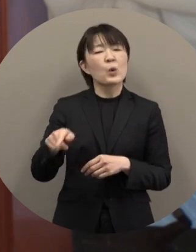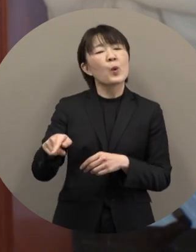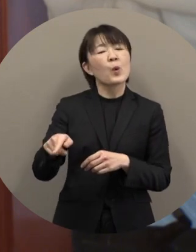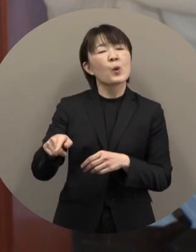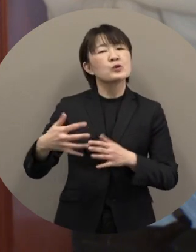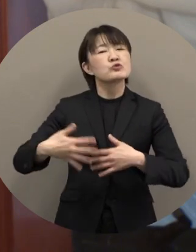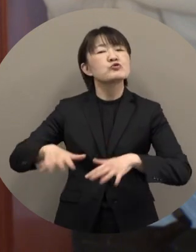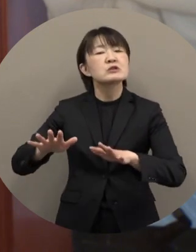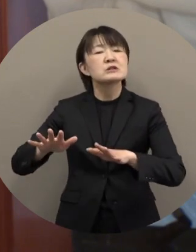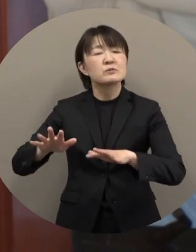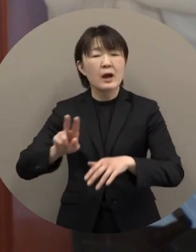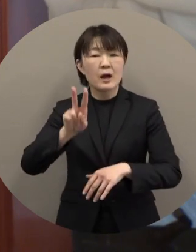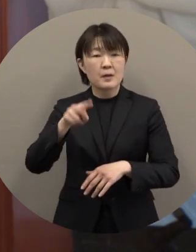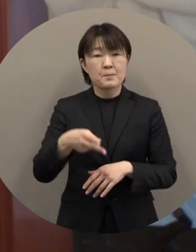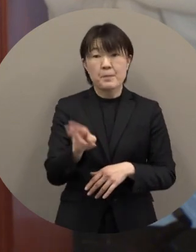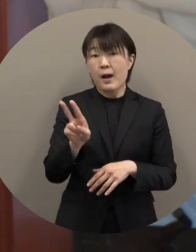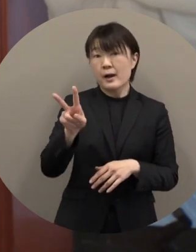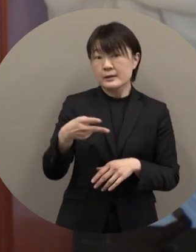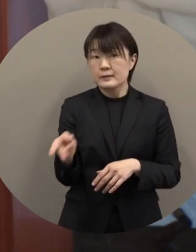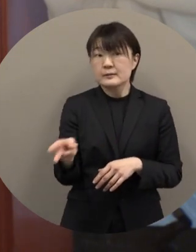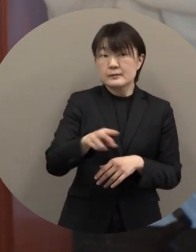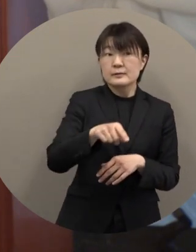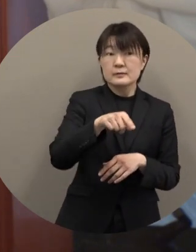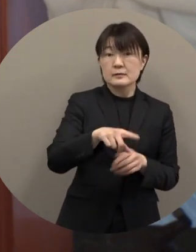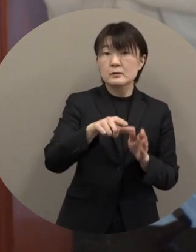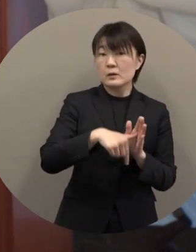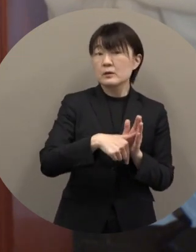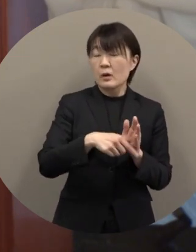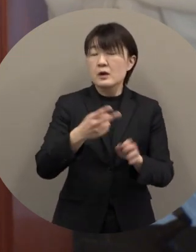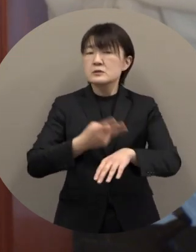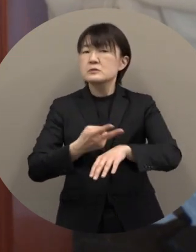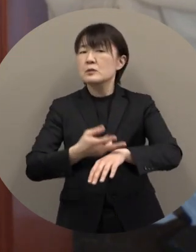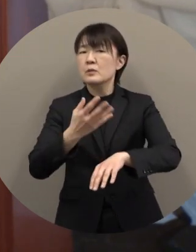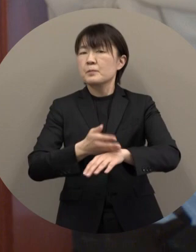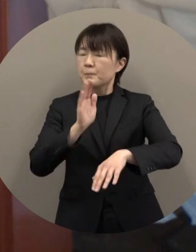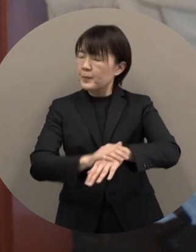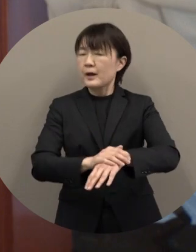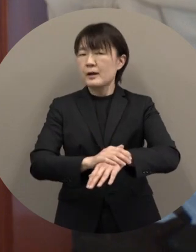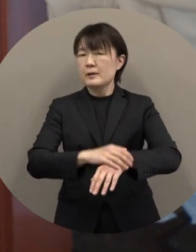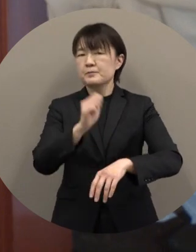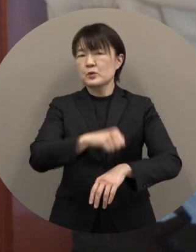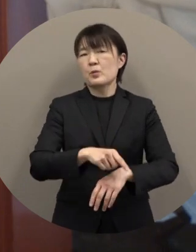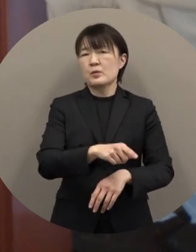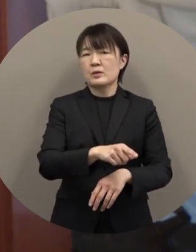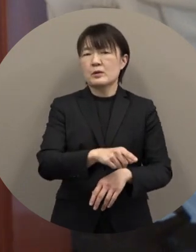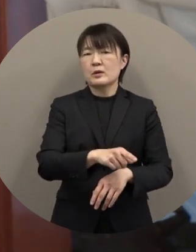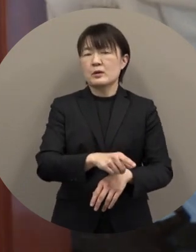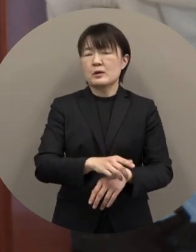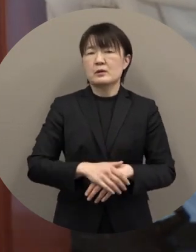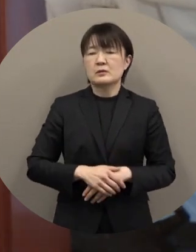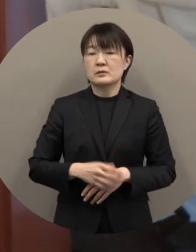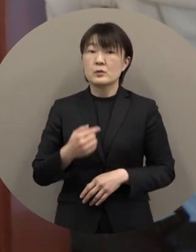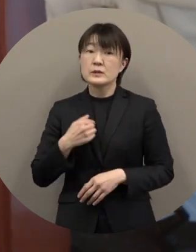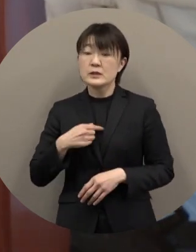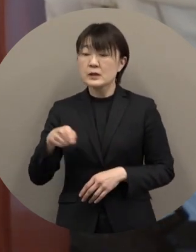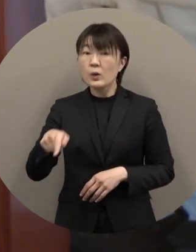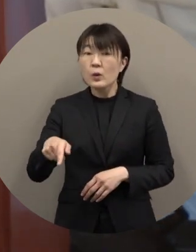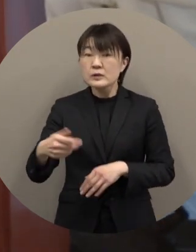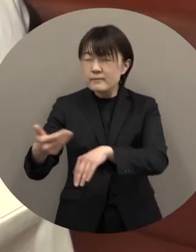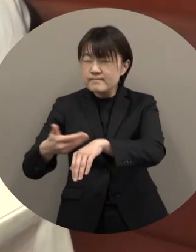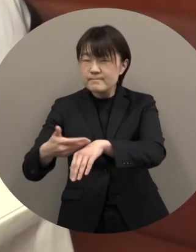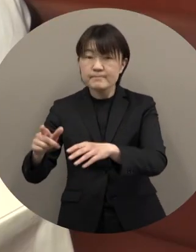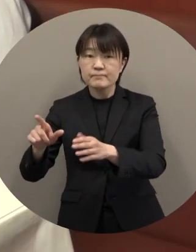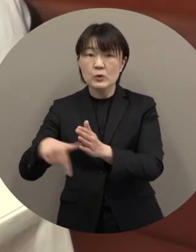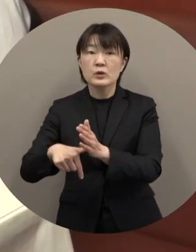まあ、パリに出てきたらね、あのすごいね、あの実力があるっていうことで認められるんですよ。あ、私がいた時はね、 は